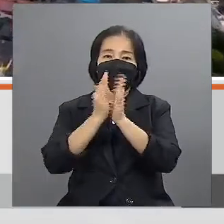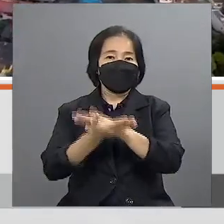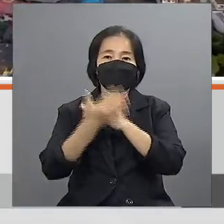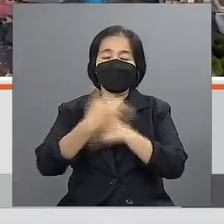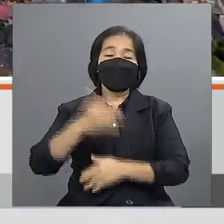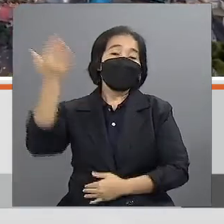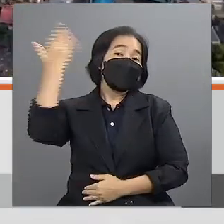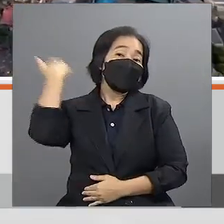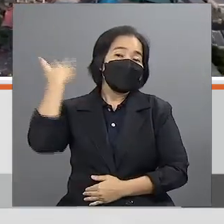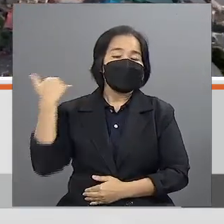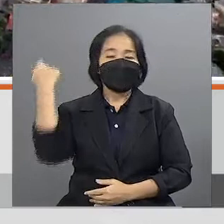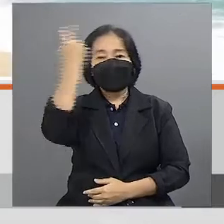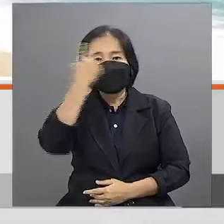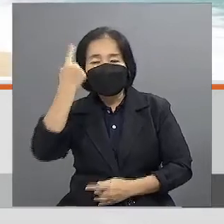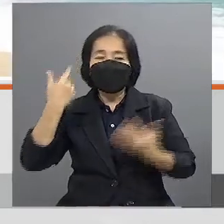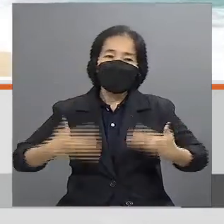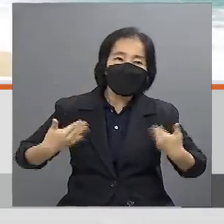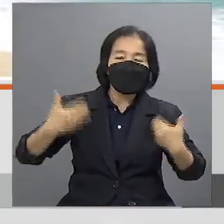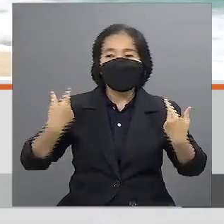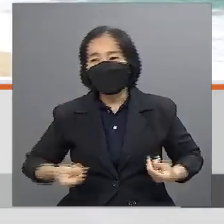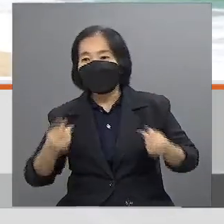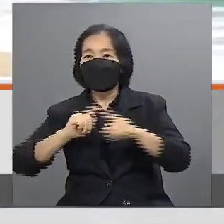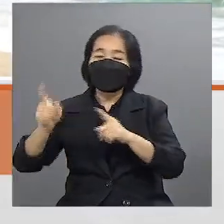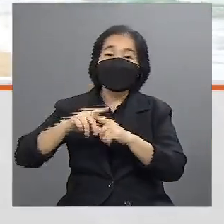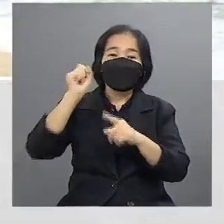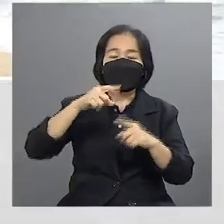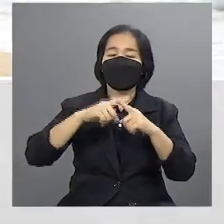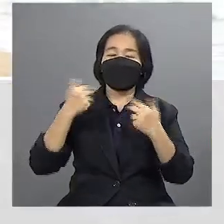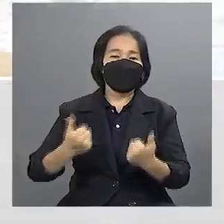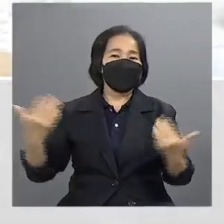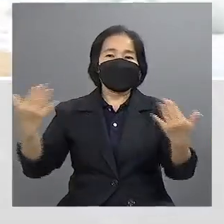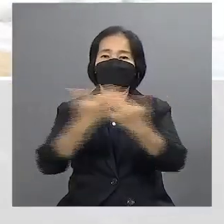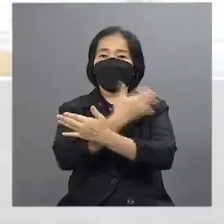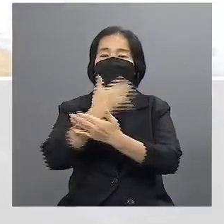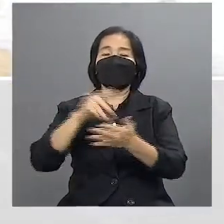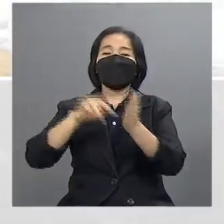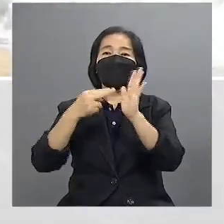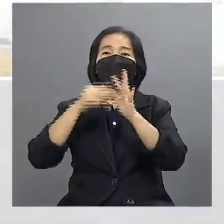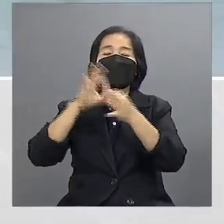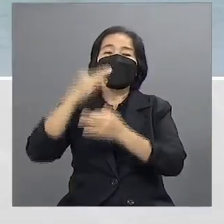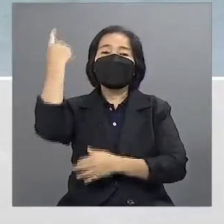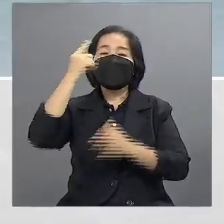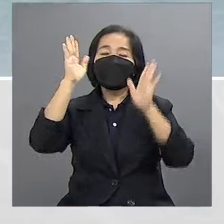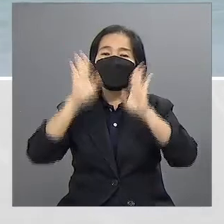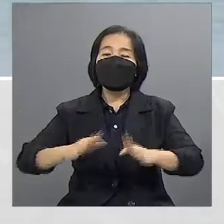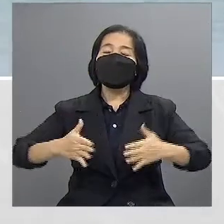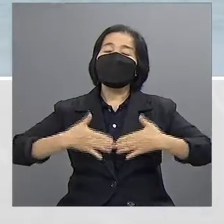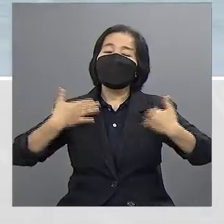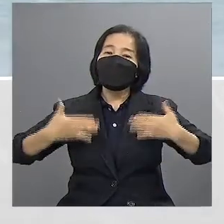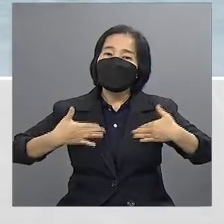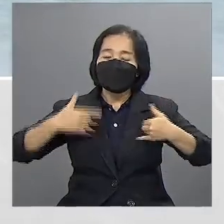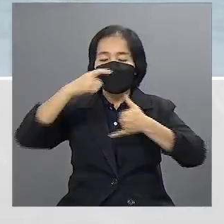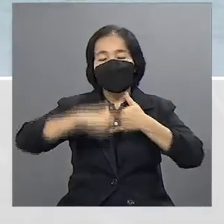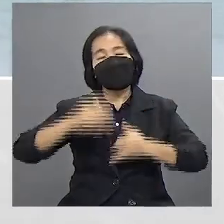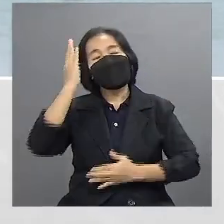กับเป็ Quality Tourism เหมอนเบื้สมย 30- ปทเราเคยมีก็คิดว่าน่าจะเป็นแนวถาม